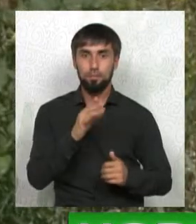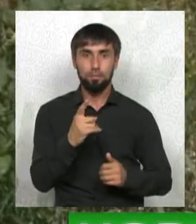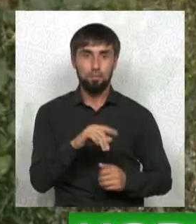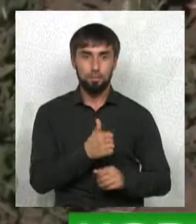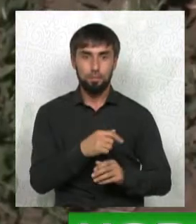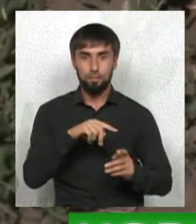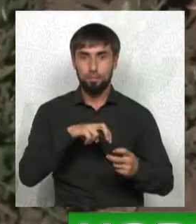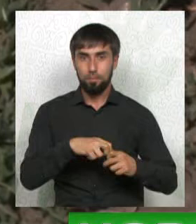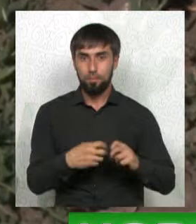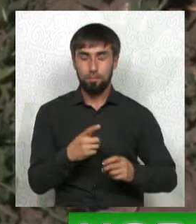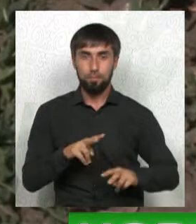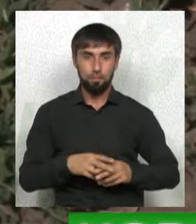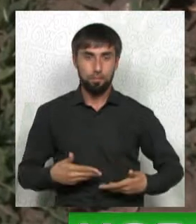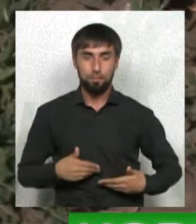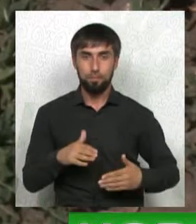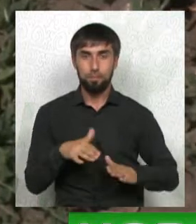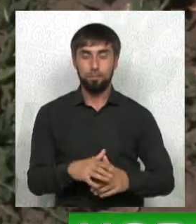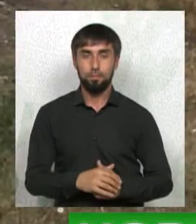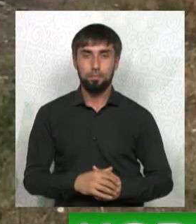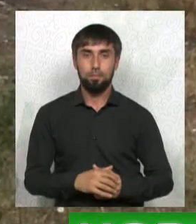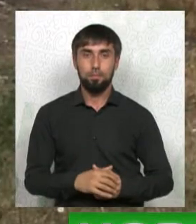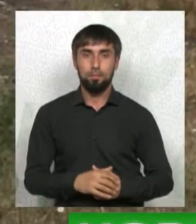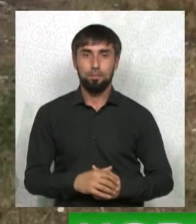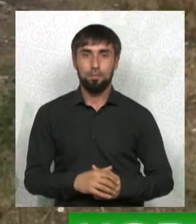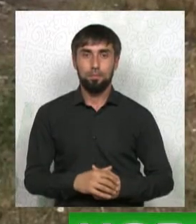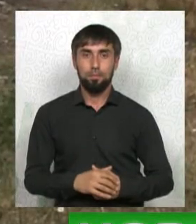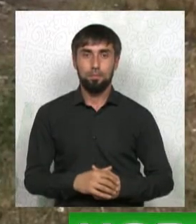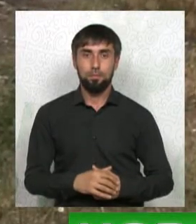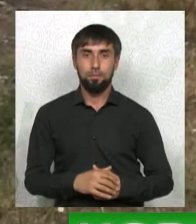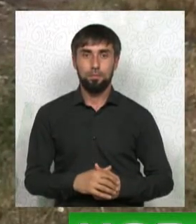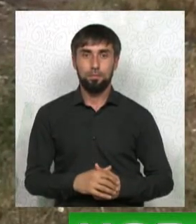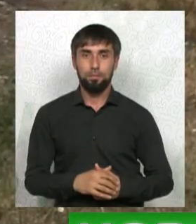главных проблем местных жителей будет решена. Хава Гагиева, Магомед Шаухалов, Новости 24.